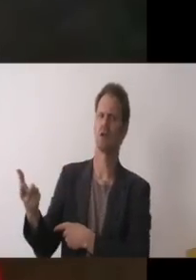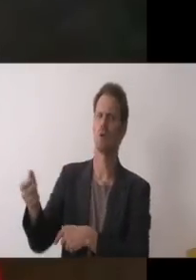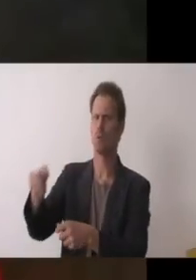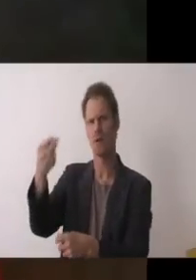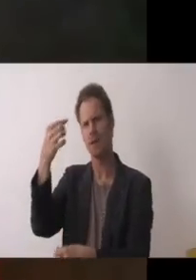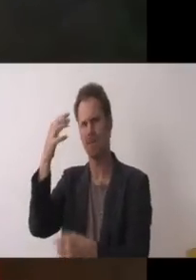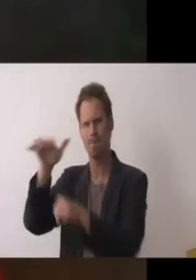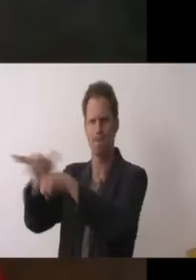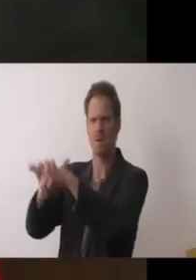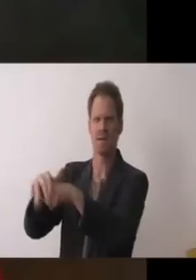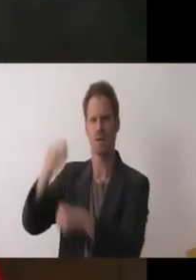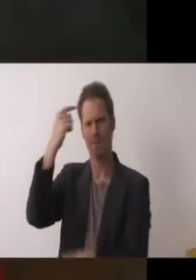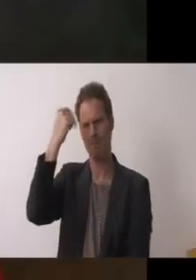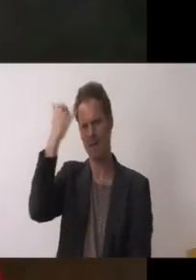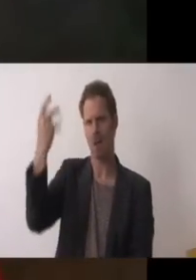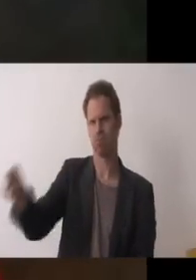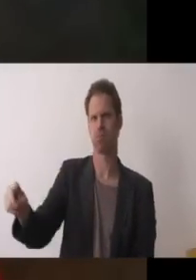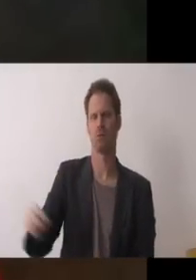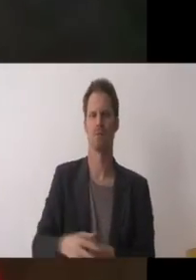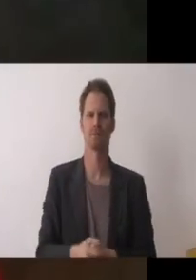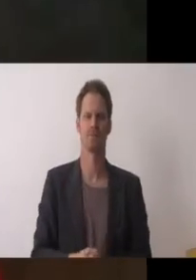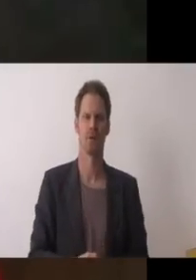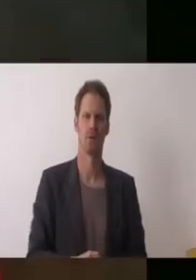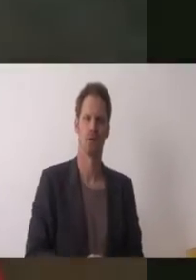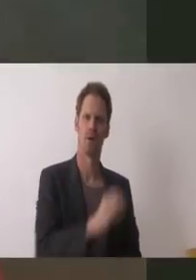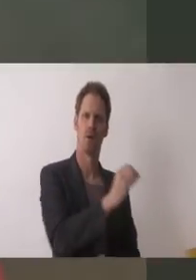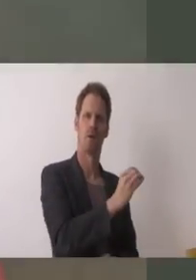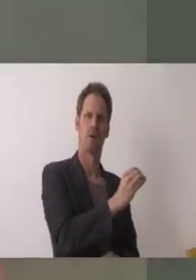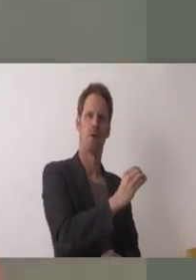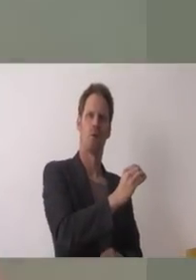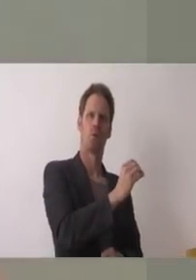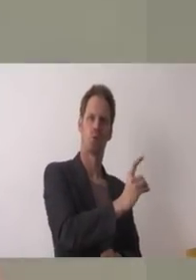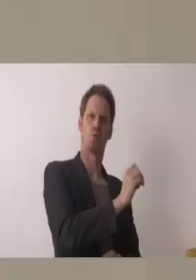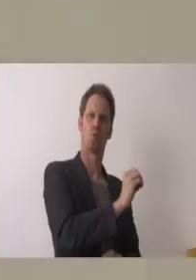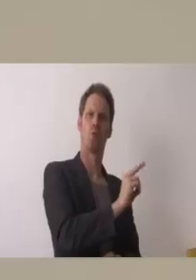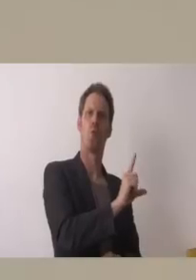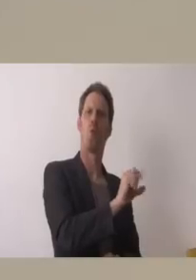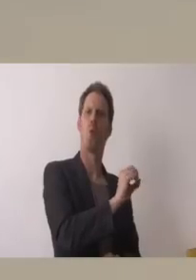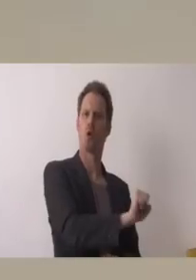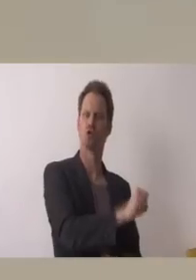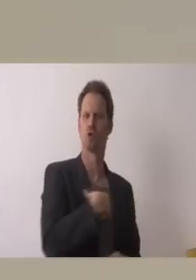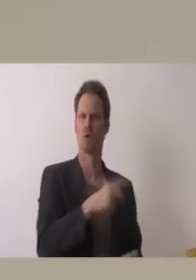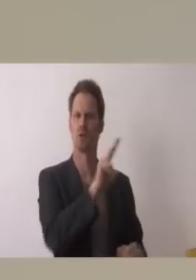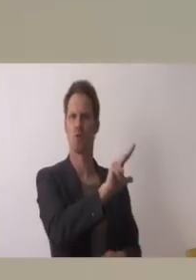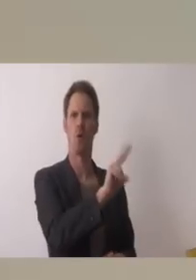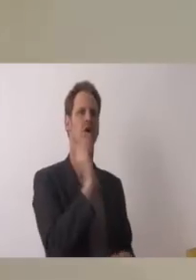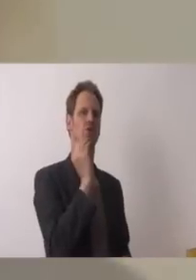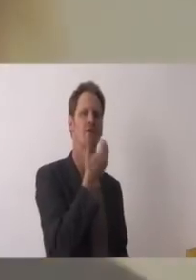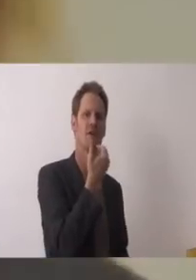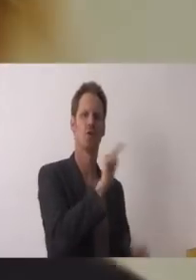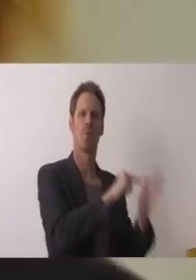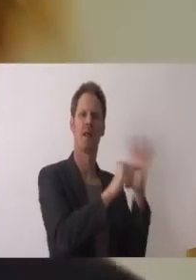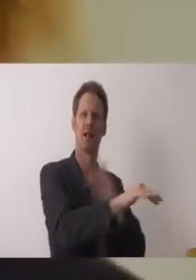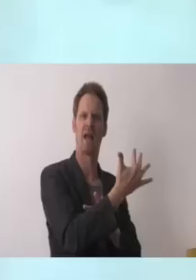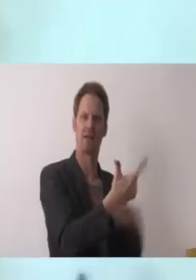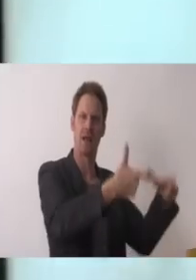devoir, eu égard à ses opinions politiques. Christodoulos a été réarrêté le 3 janvier 2015 par la